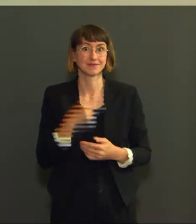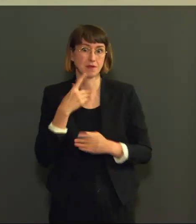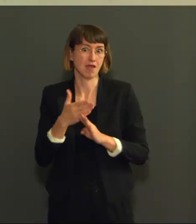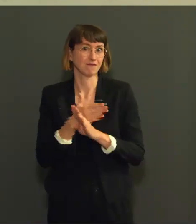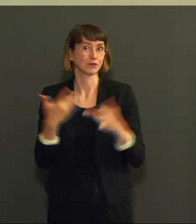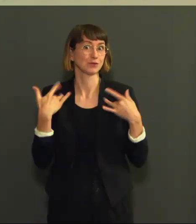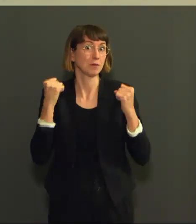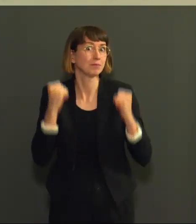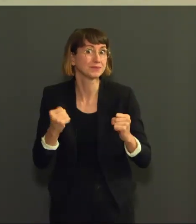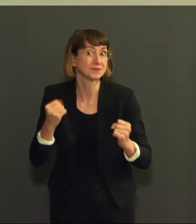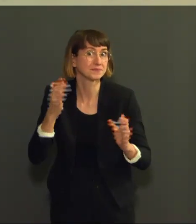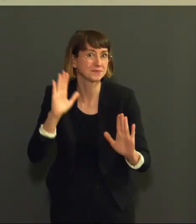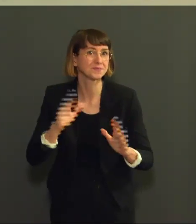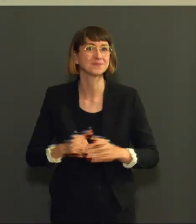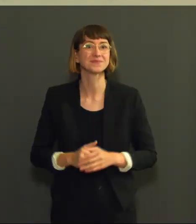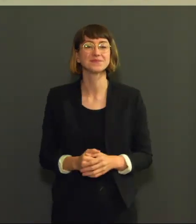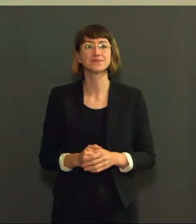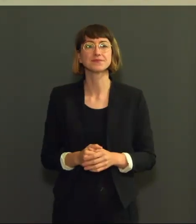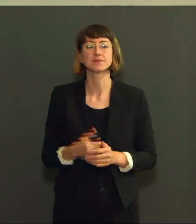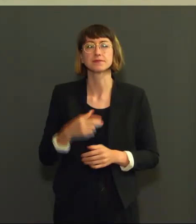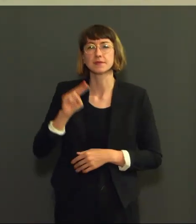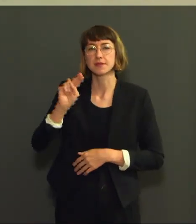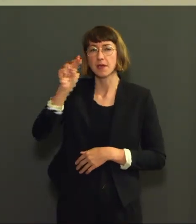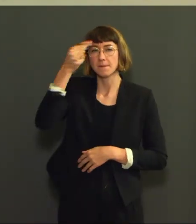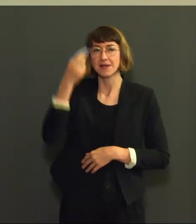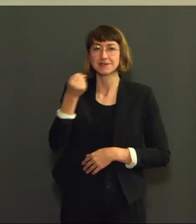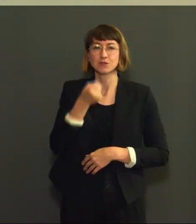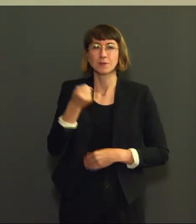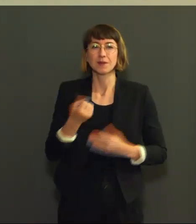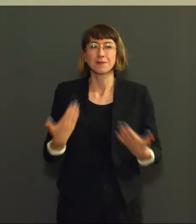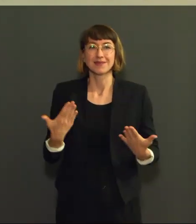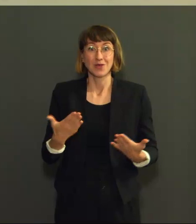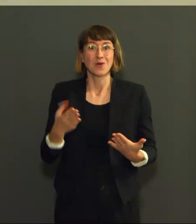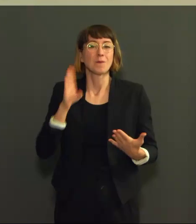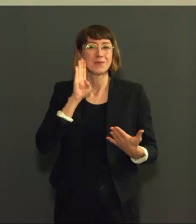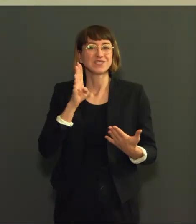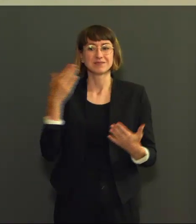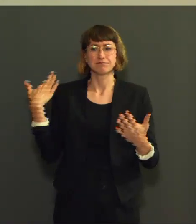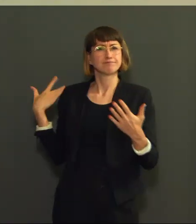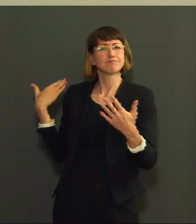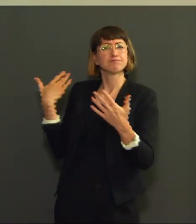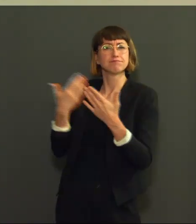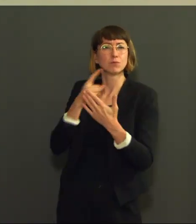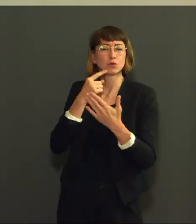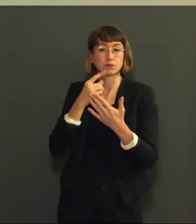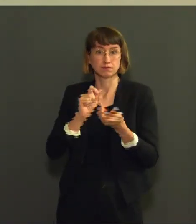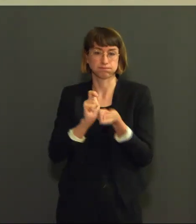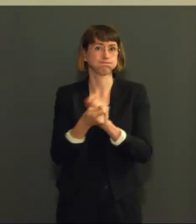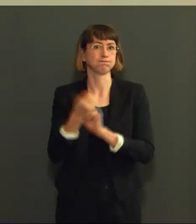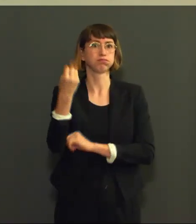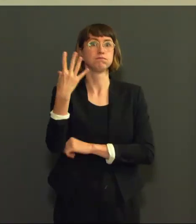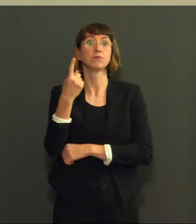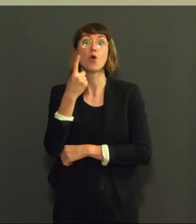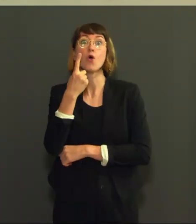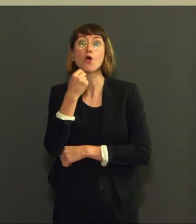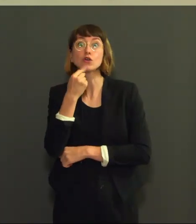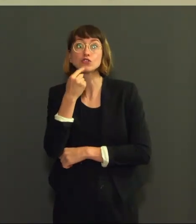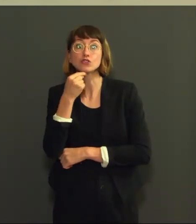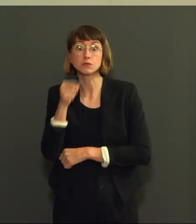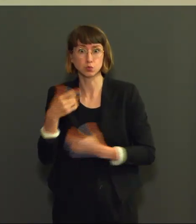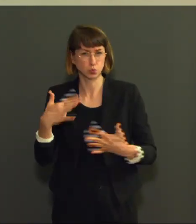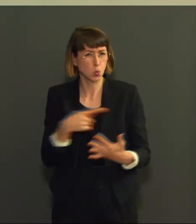est entièrement en couleur orange, de manière uniforme. C'est la première fois depuis longtemps, puisque nous avons dû vivre avec une